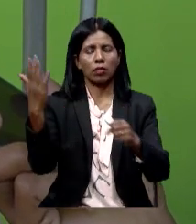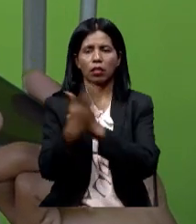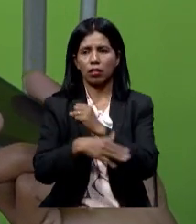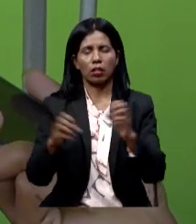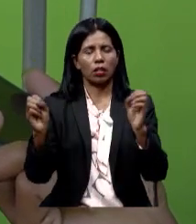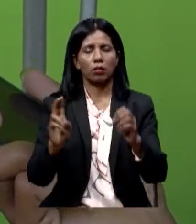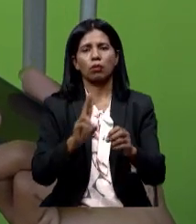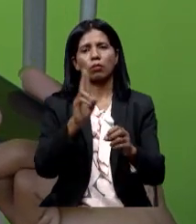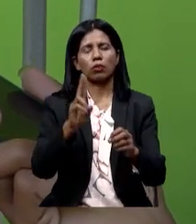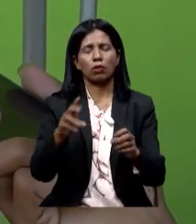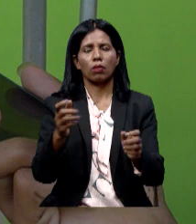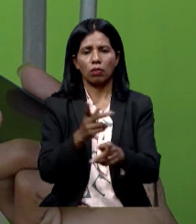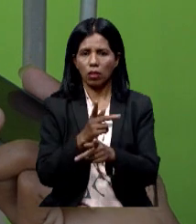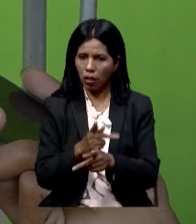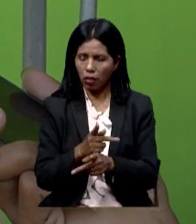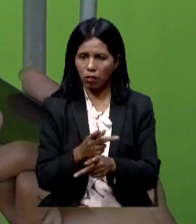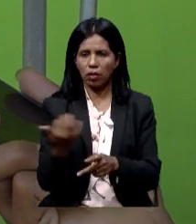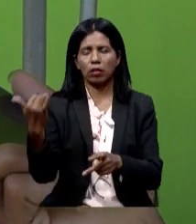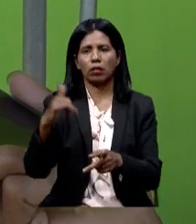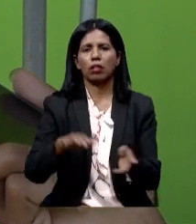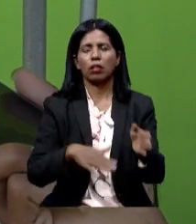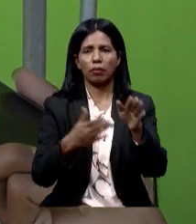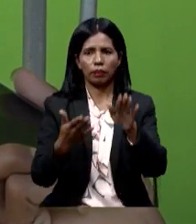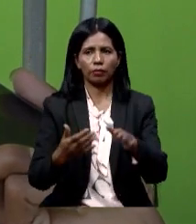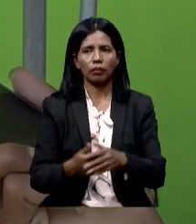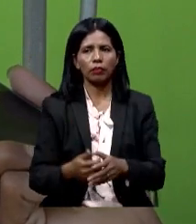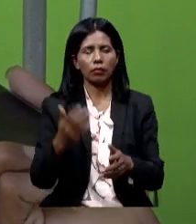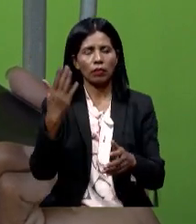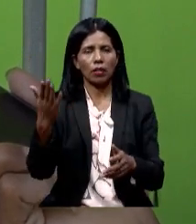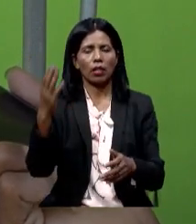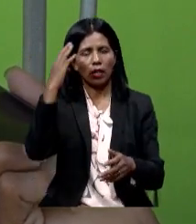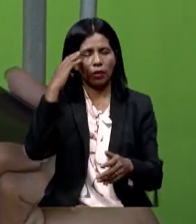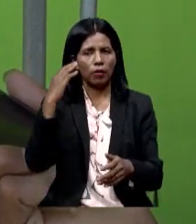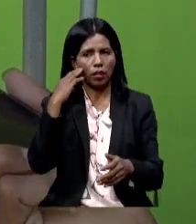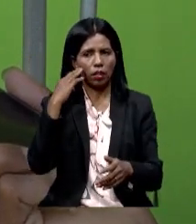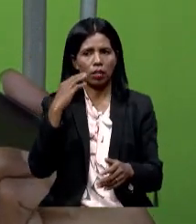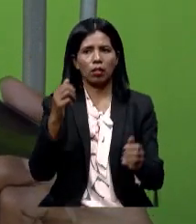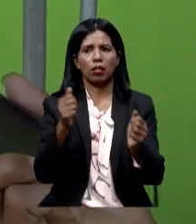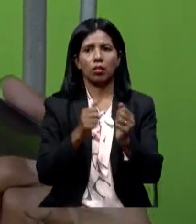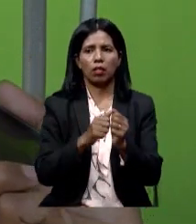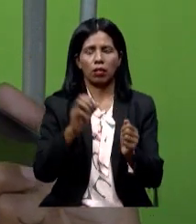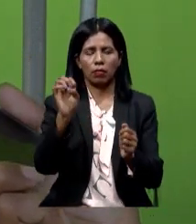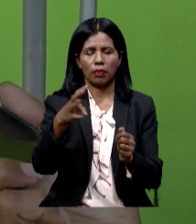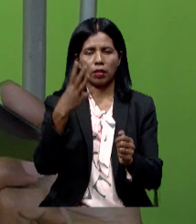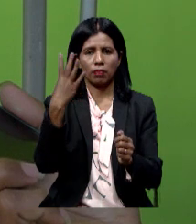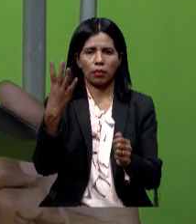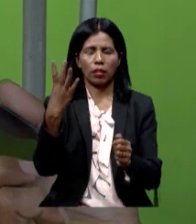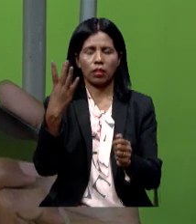turija sira uza entam sira la combida ia Korea quasi 14